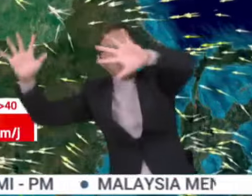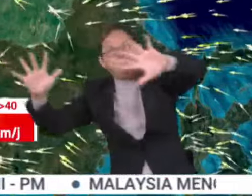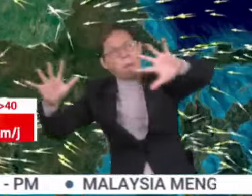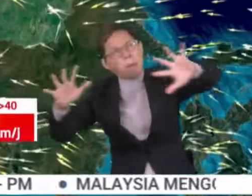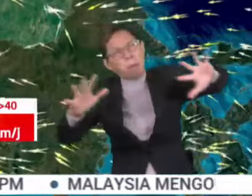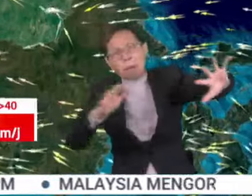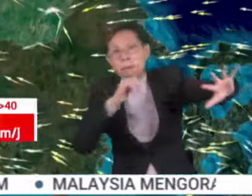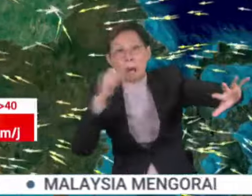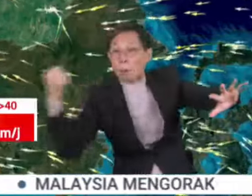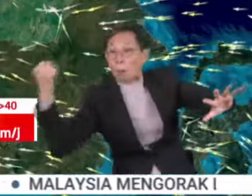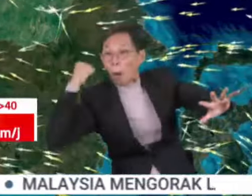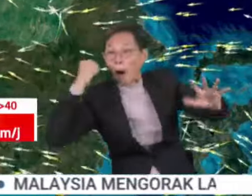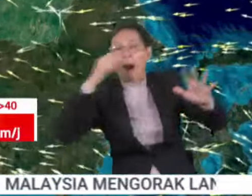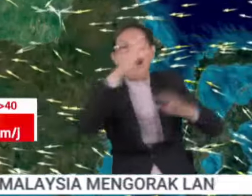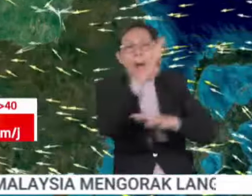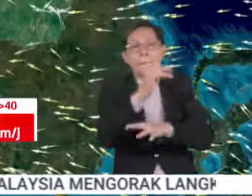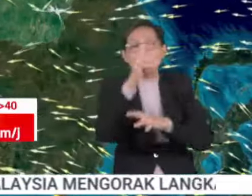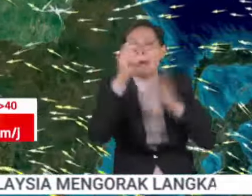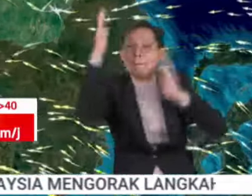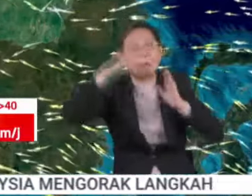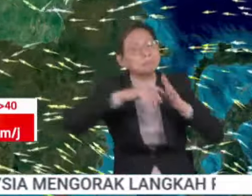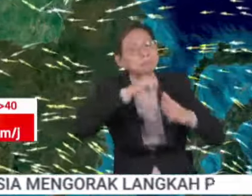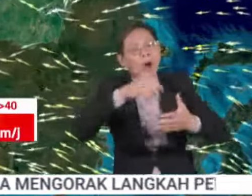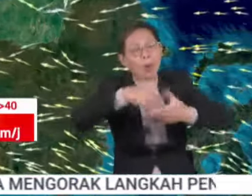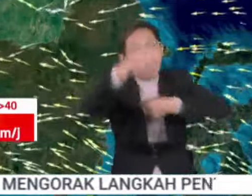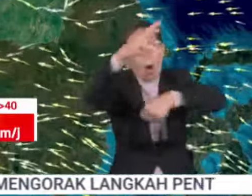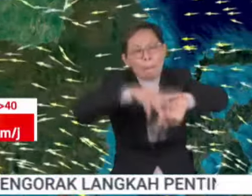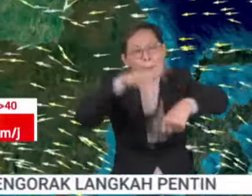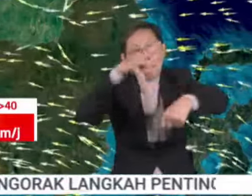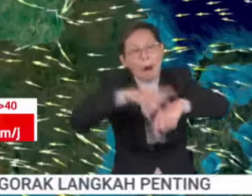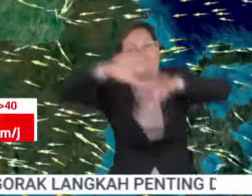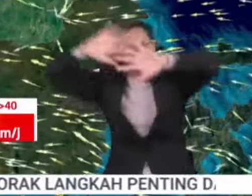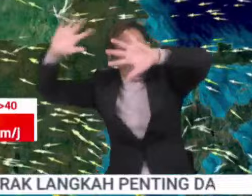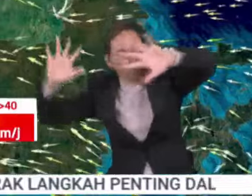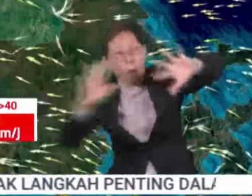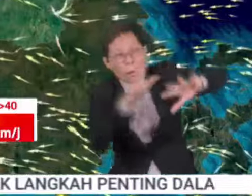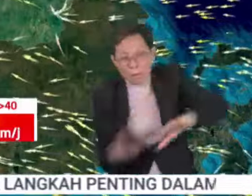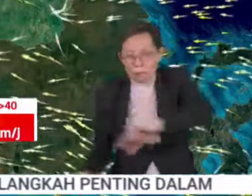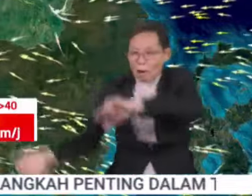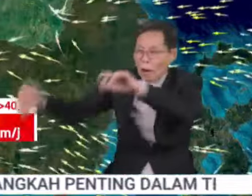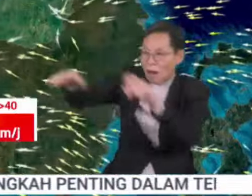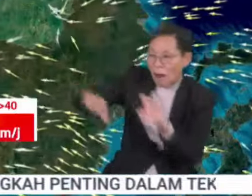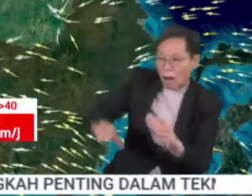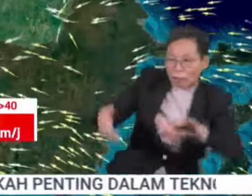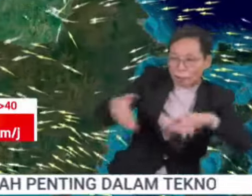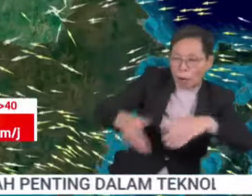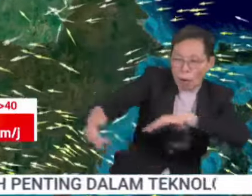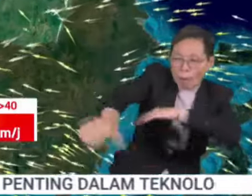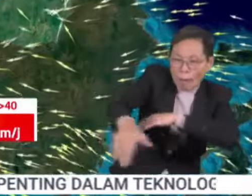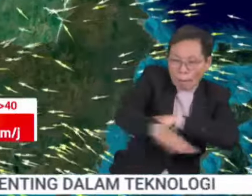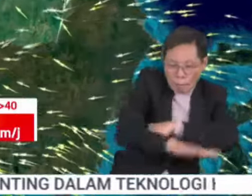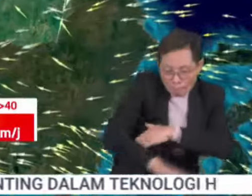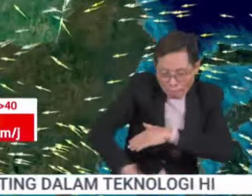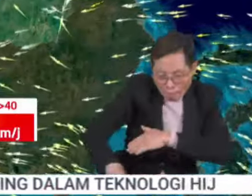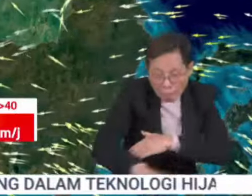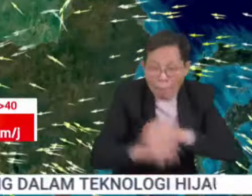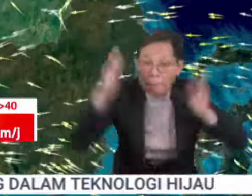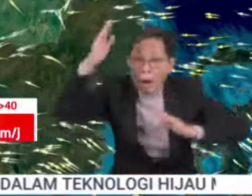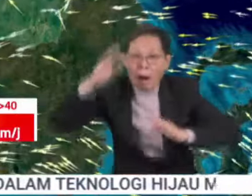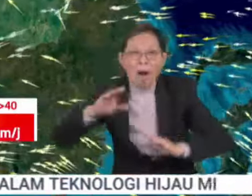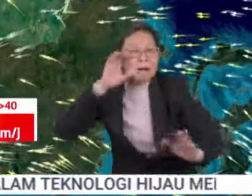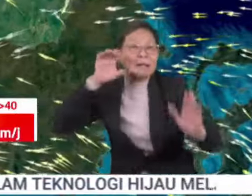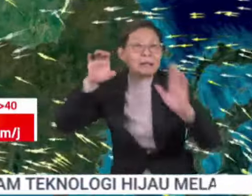signifikan. Buat masa ini, Met Malaysia tidak mengeluarkan sebarang amaran angin kencang serta Teluk Bergelora di mana-mana kawasan perairan di rantauan kita. Baik, berdasarkan